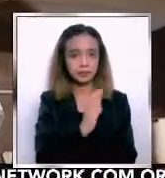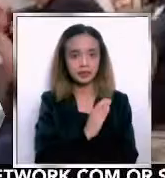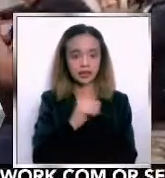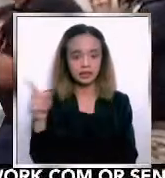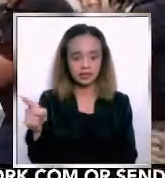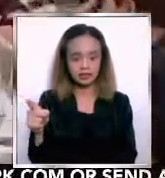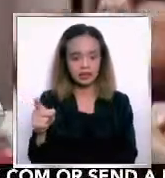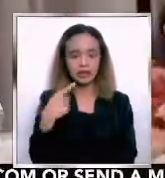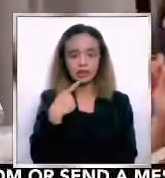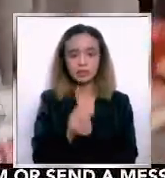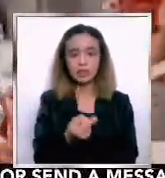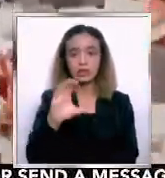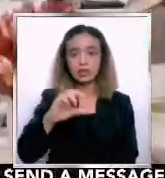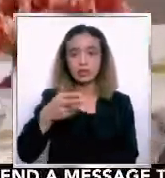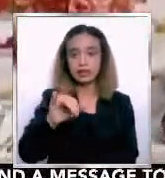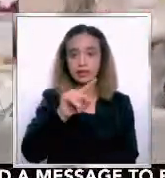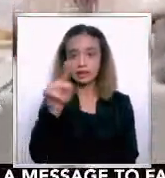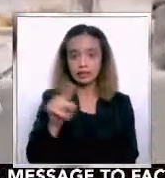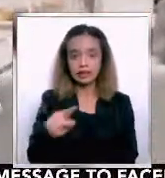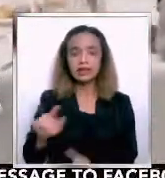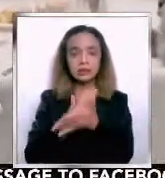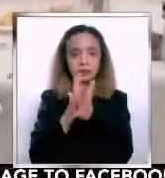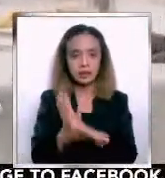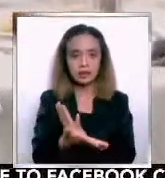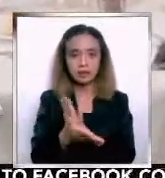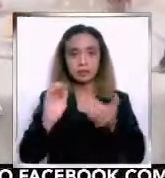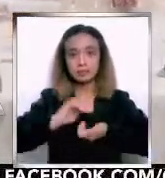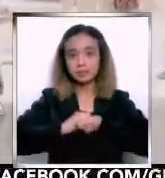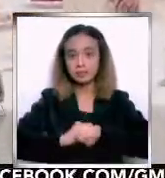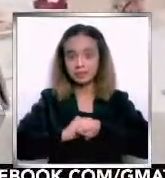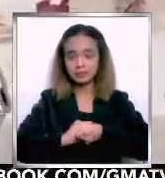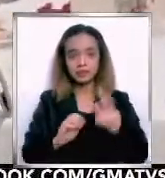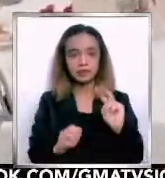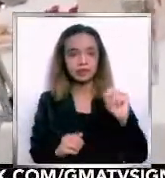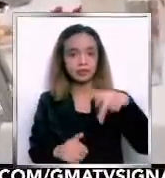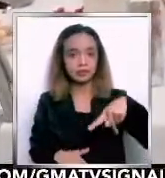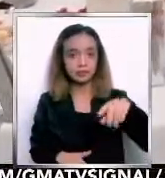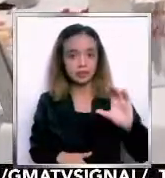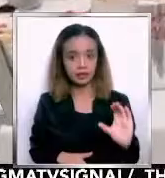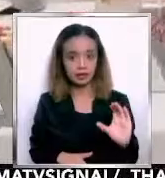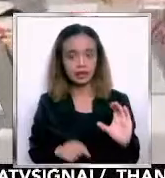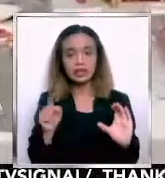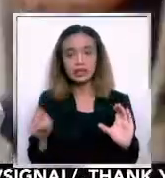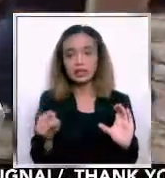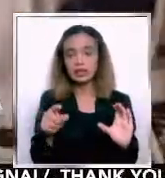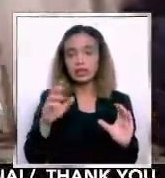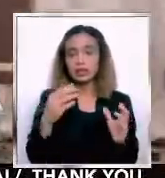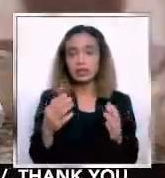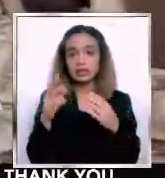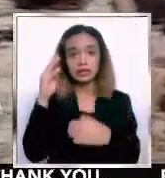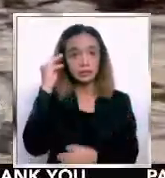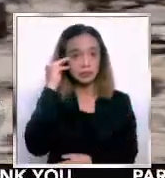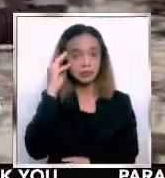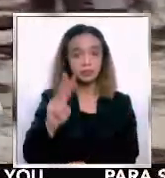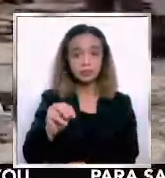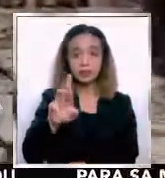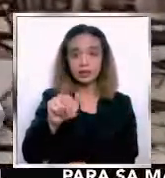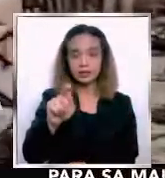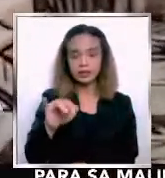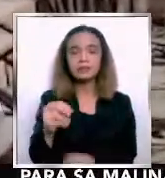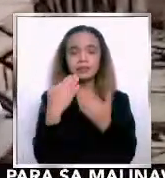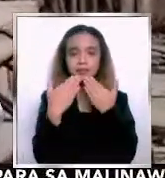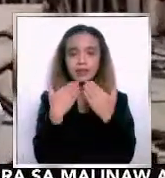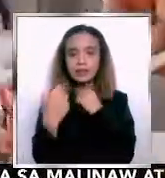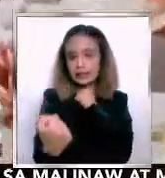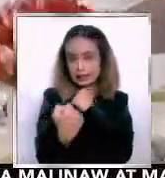Escudero, magiging steady partner ni Romualdez ang NPC. Nagpasalamat naman si Romualdez sa suportang natanggap. At looking forward na